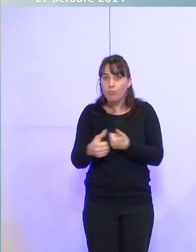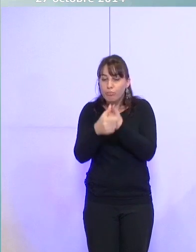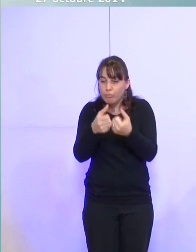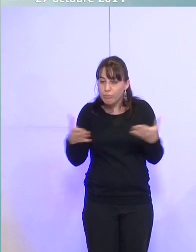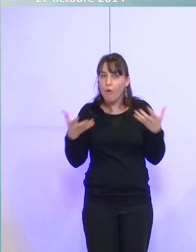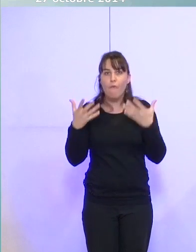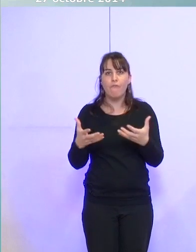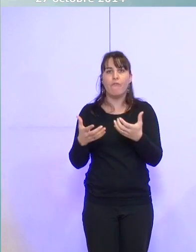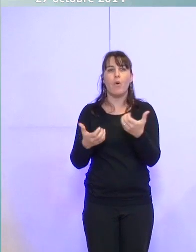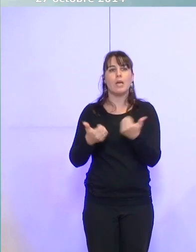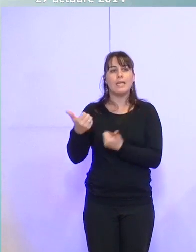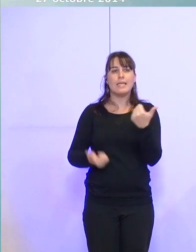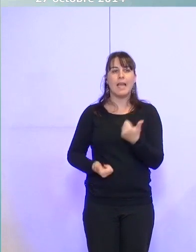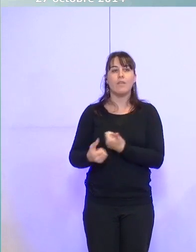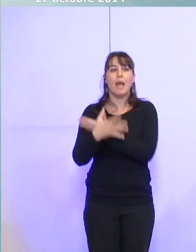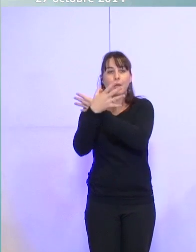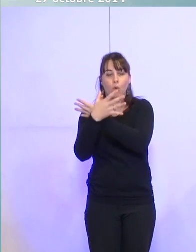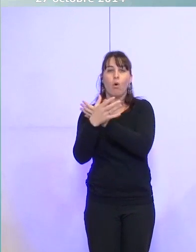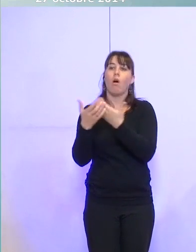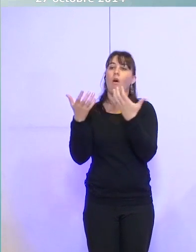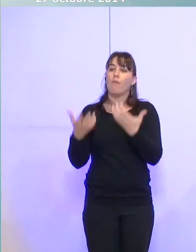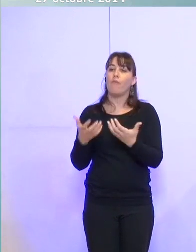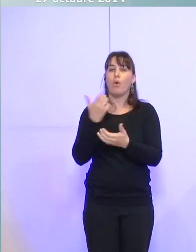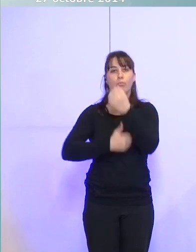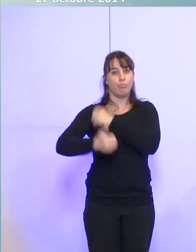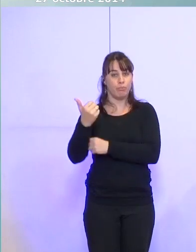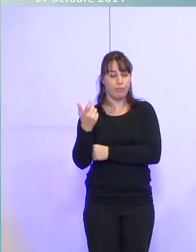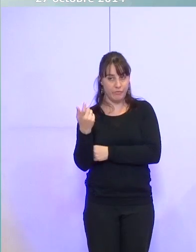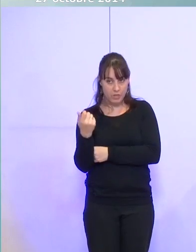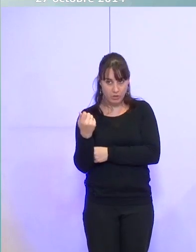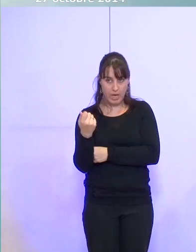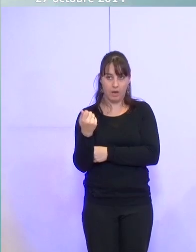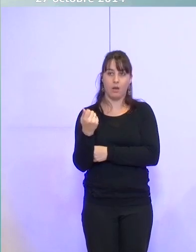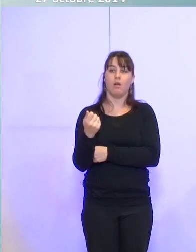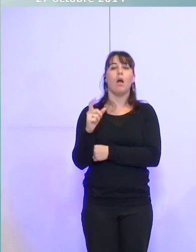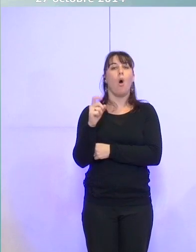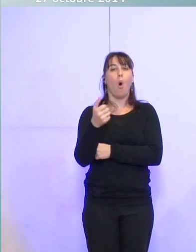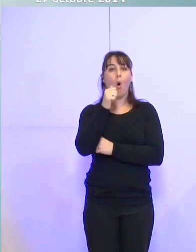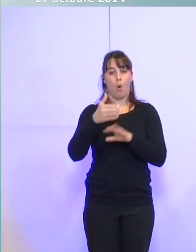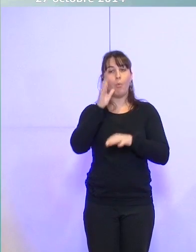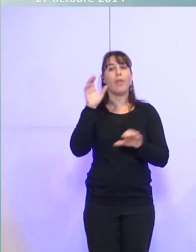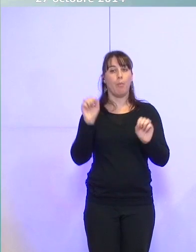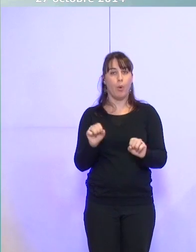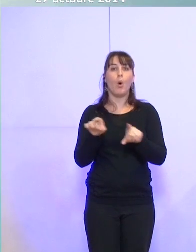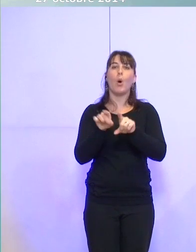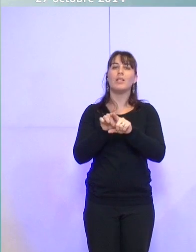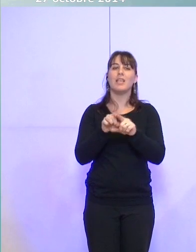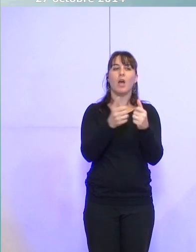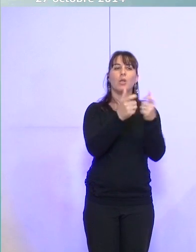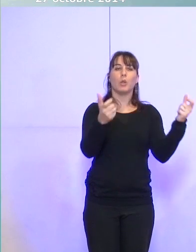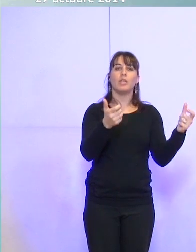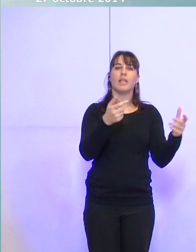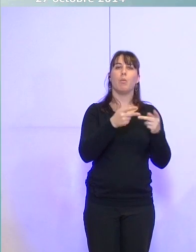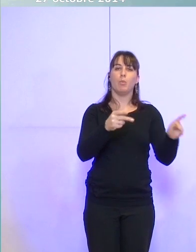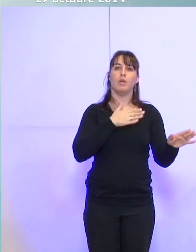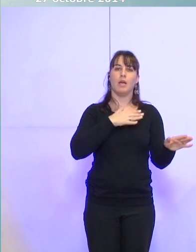la Régie des eaux de Grenoble a évolué en Régie à autonomie financière, la Régie des eaux potables, adossée à une société publique locale,